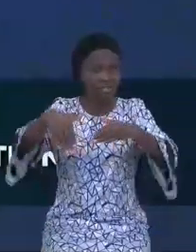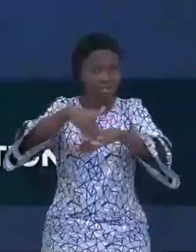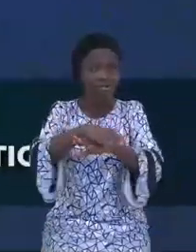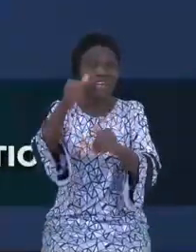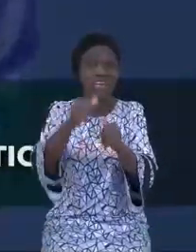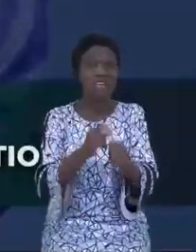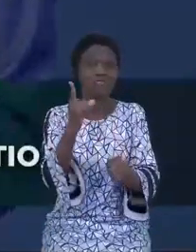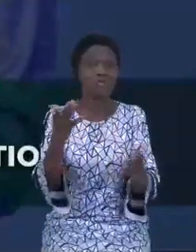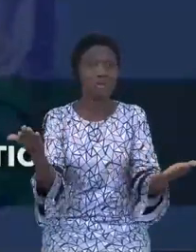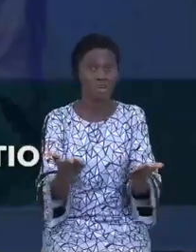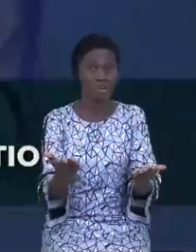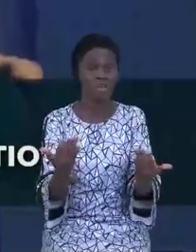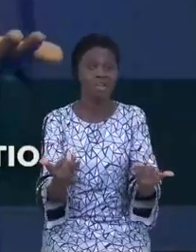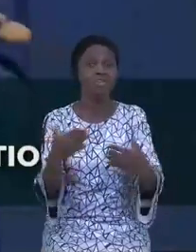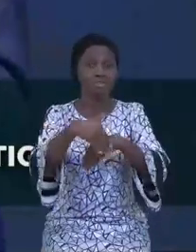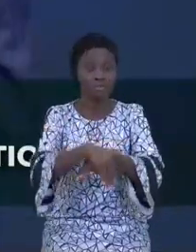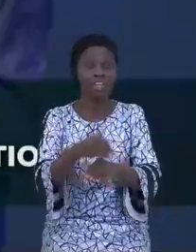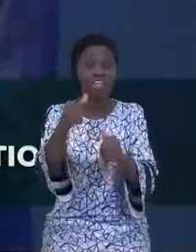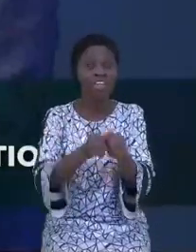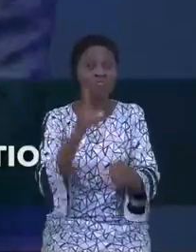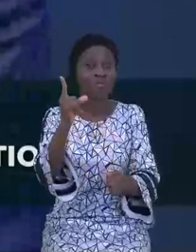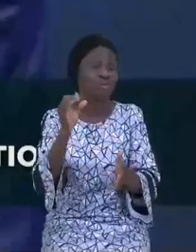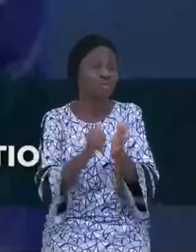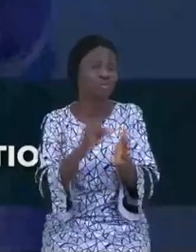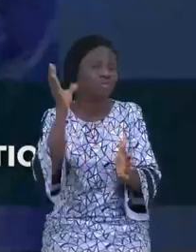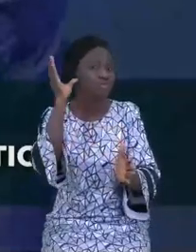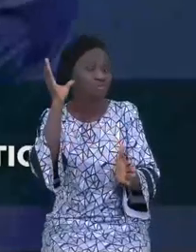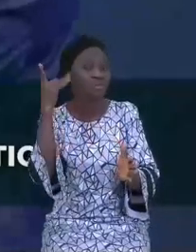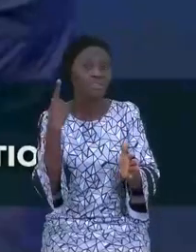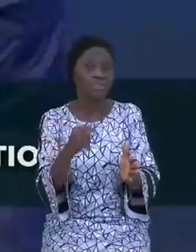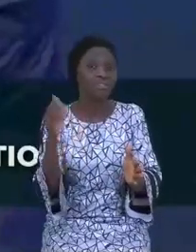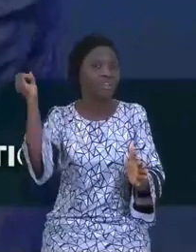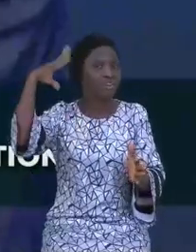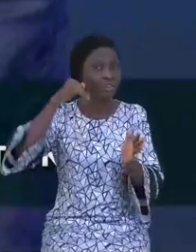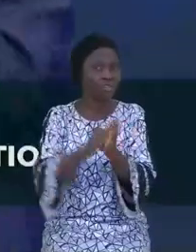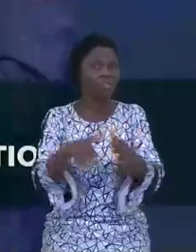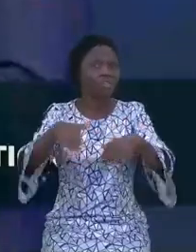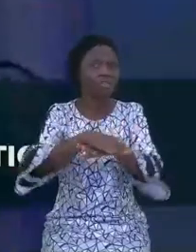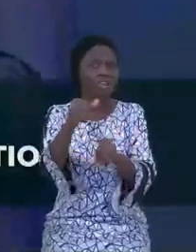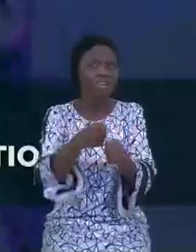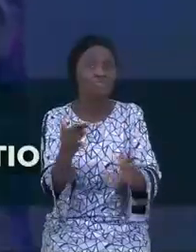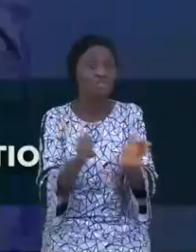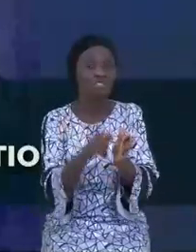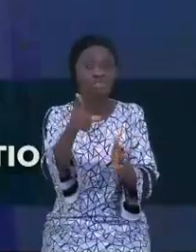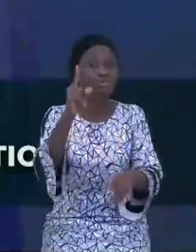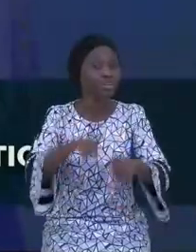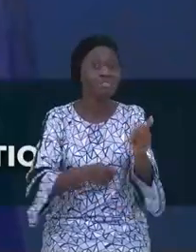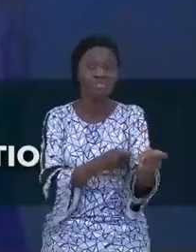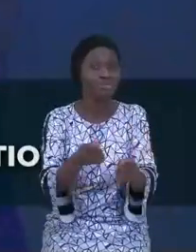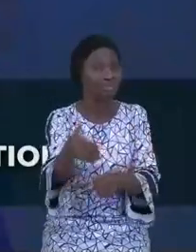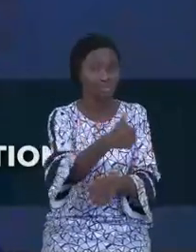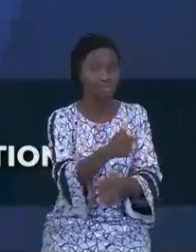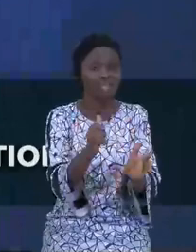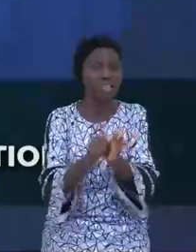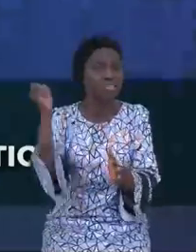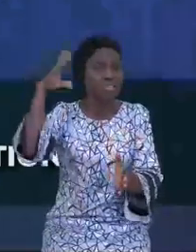ce soir, qui couvre tous ceux qui écoutent, la grâce qui couvre tout ce que tu ne peux pas gérer toi-même. Cette grâce est là